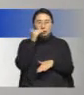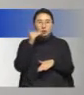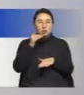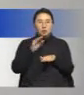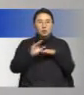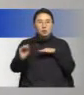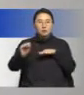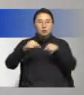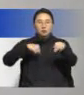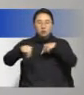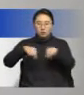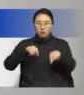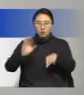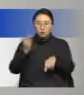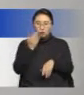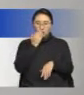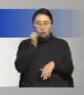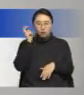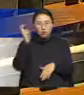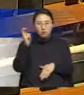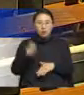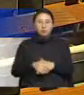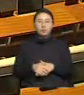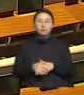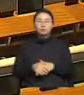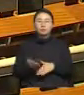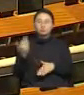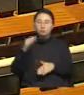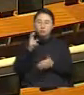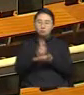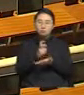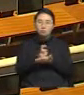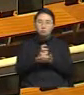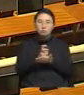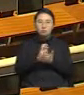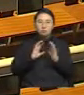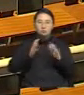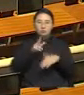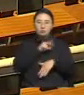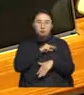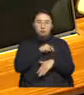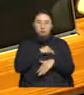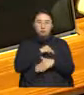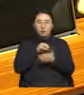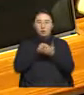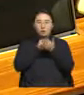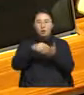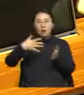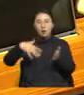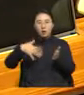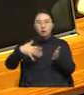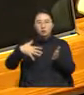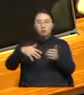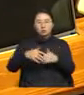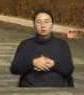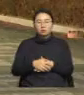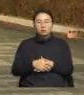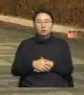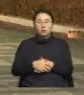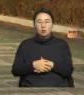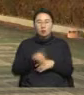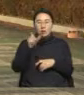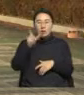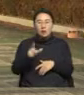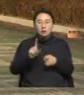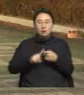제대로 된 지방자치를 할 때가 된것 아닌가 생각을 합니다. 하지만 법안은 국회 법안 소위에조차 상정되지 않았고 자치분권